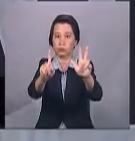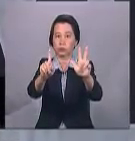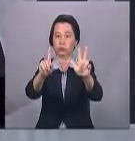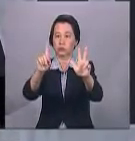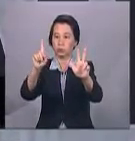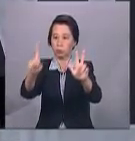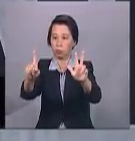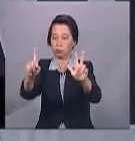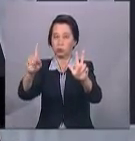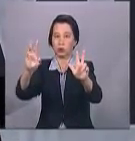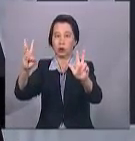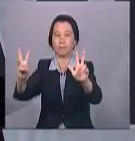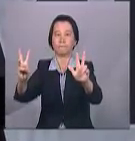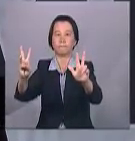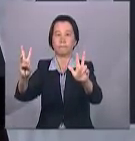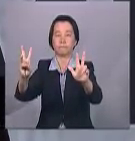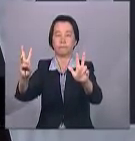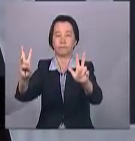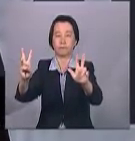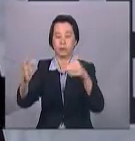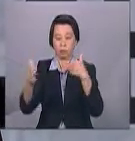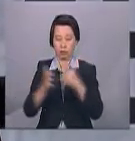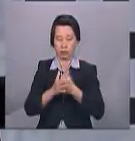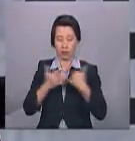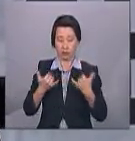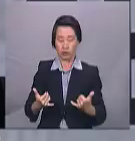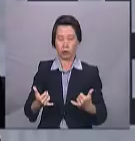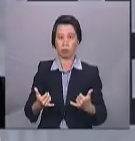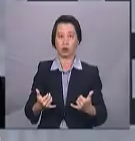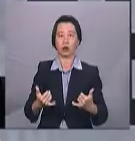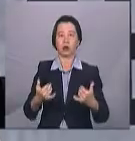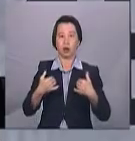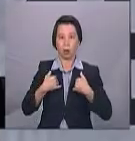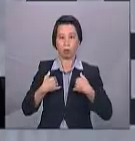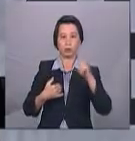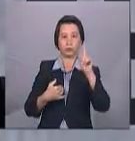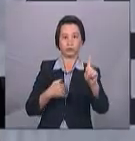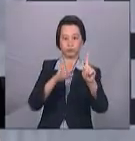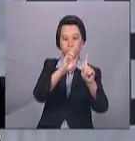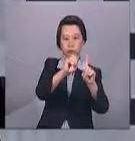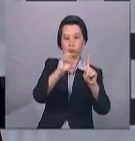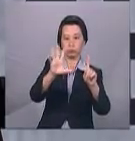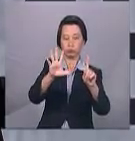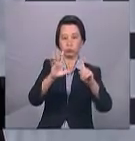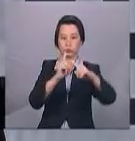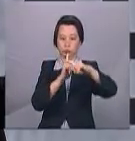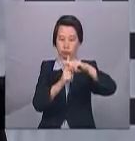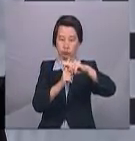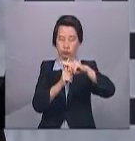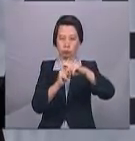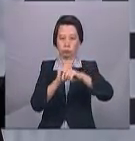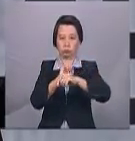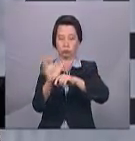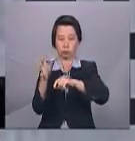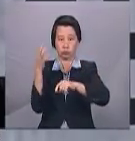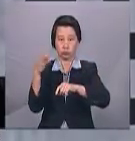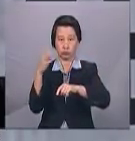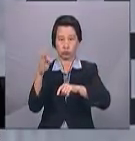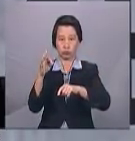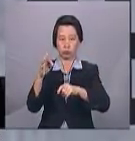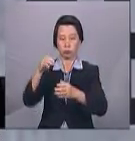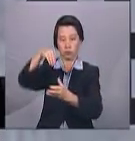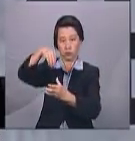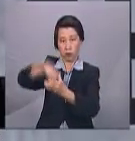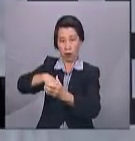3,116 kes. Sehingga kini, seramai 105 kes positif COVID-19 sedang dirawat di